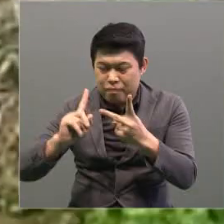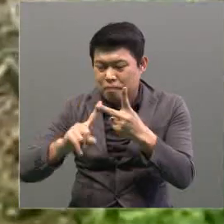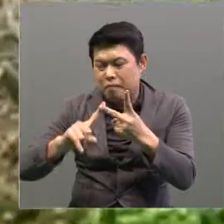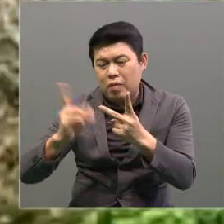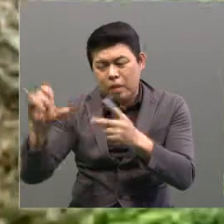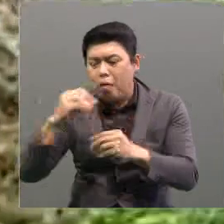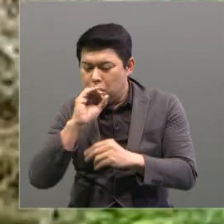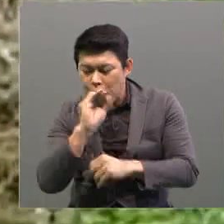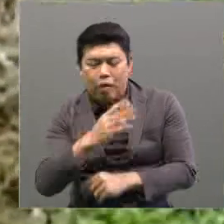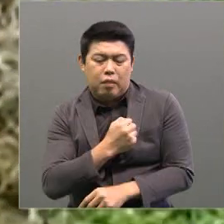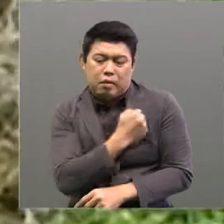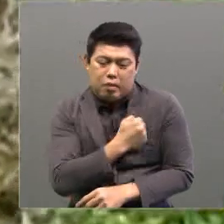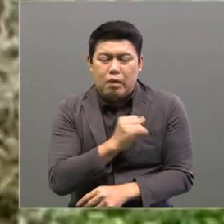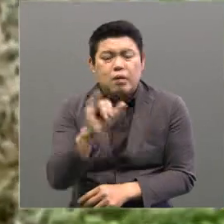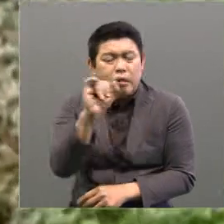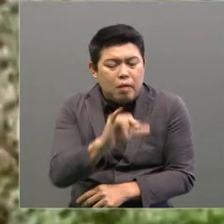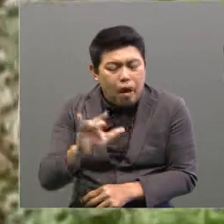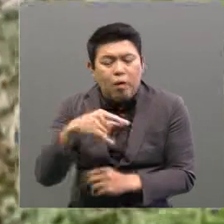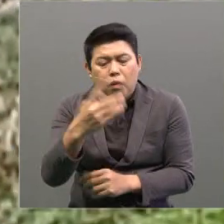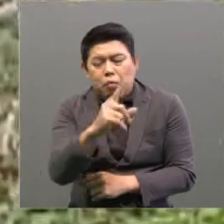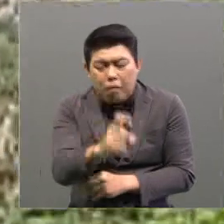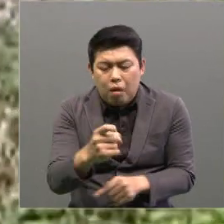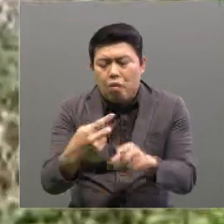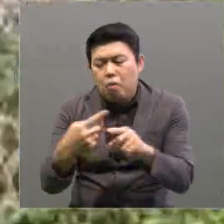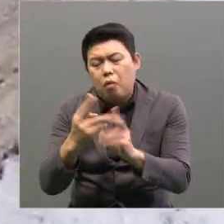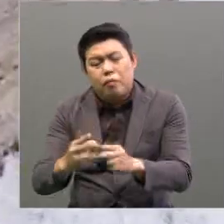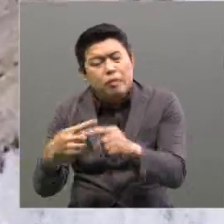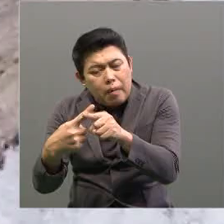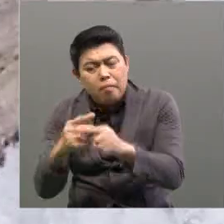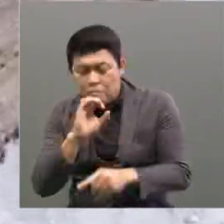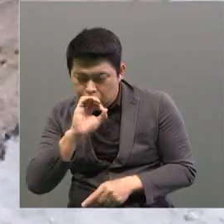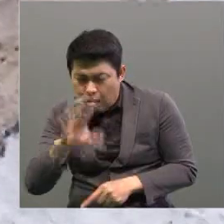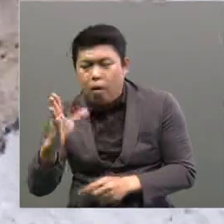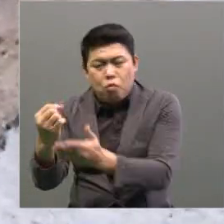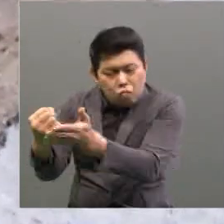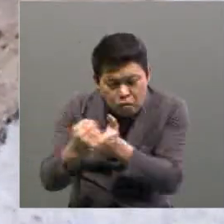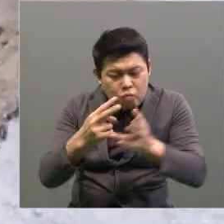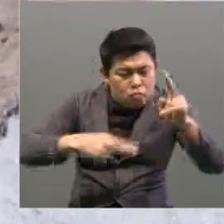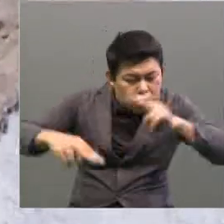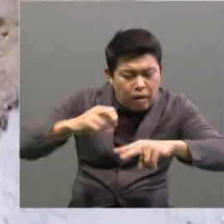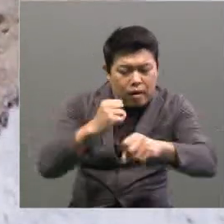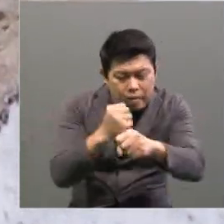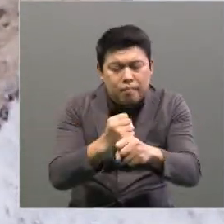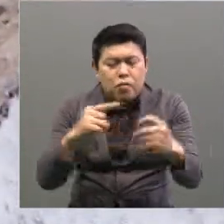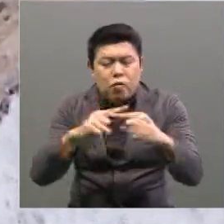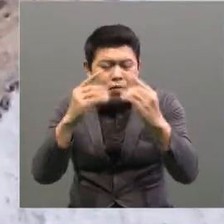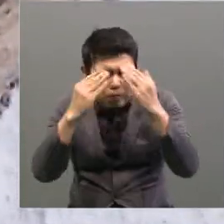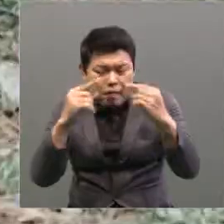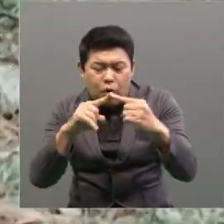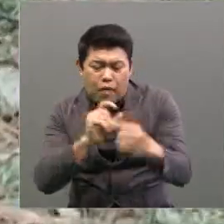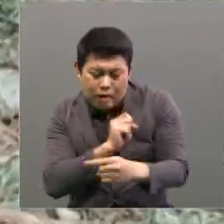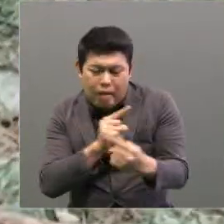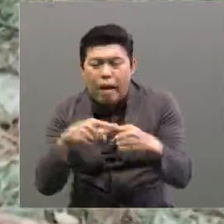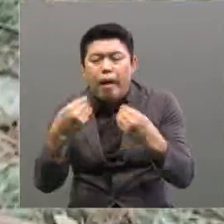4ก็ได้กล่าวแสดงความเสียใจต่อญาติและครอบครัวผู้เสียชีวิตและผู้ได้รับบาดเจ็บกำชับค่ะให้ดูแลเรื่องการประกอบพิธีทางศาสนาอย่างส